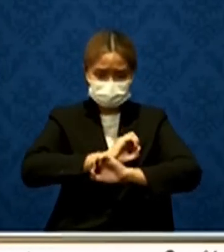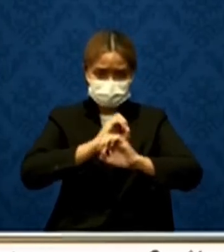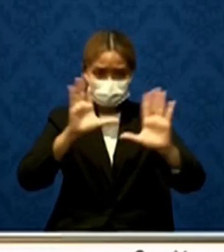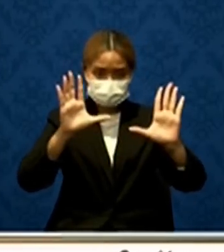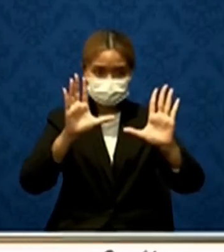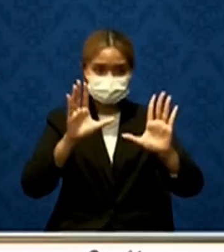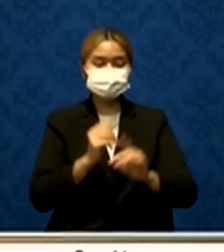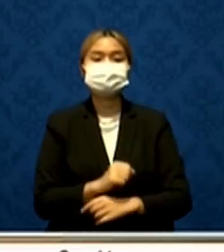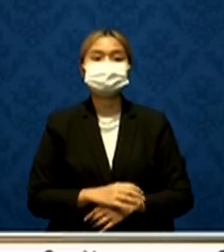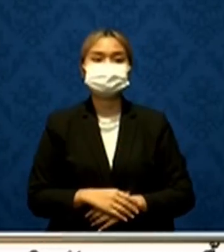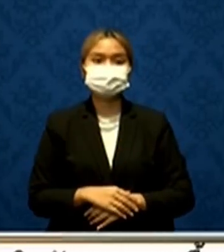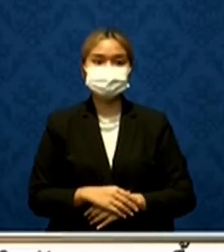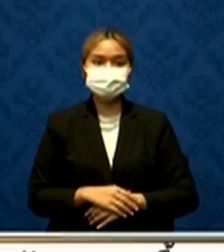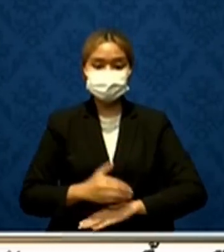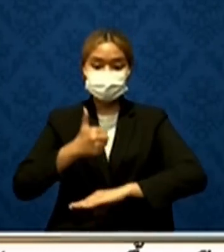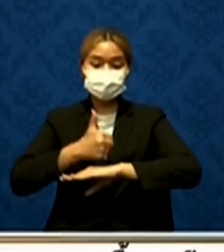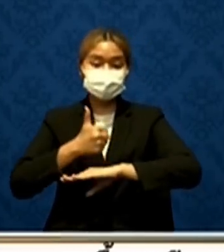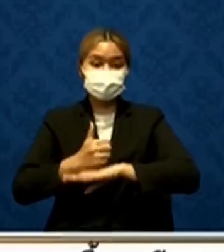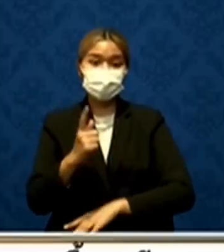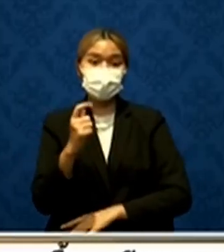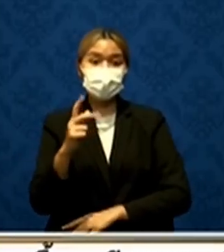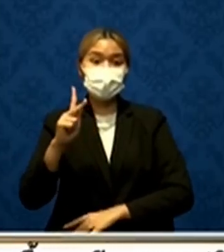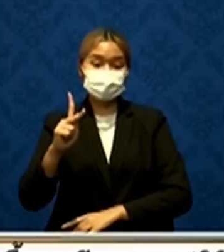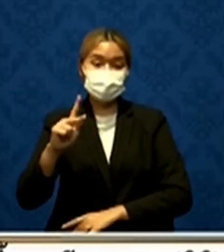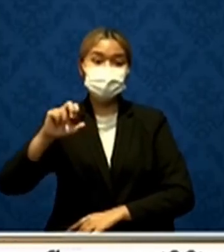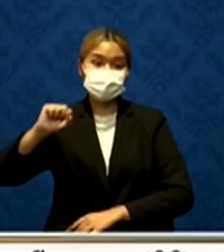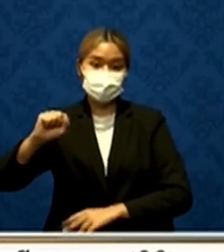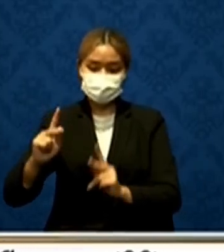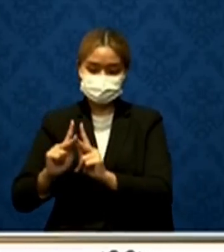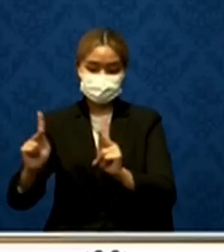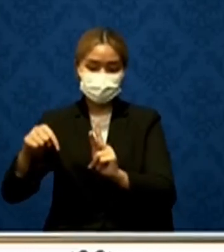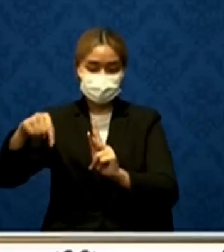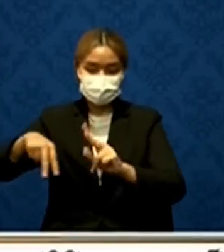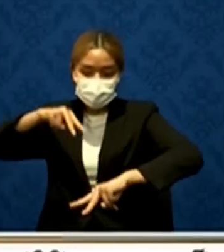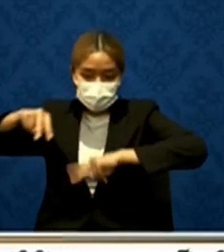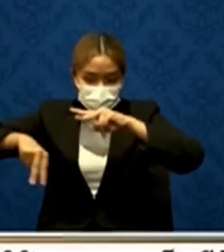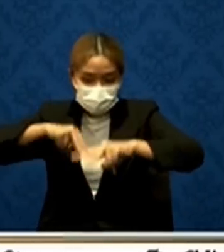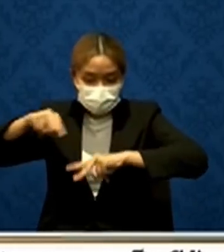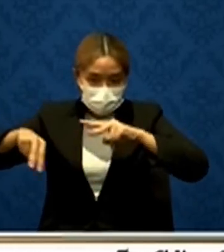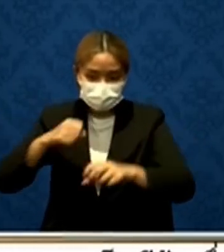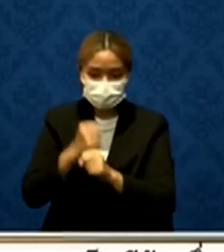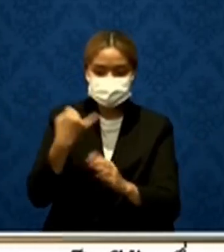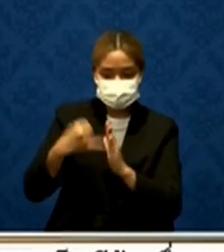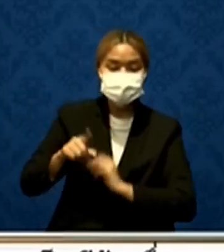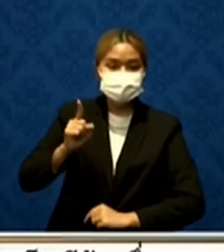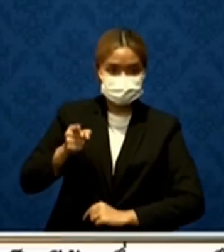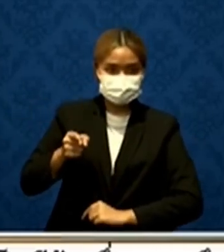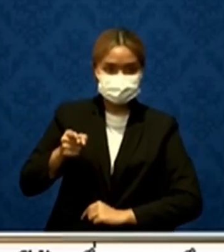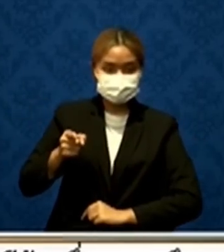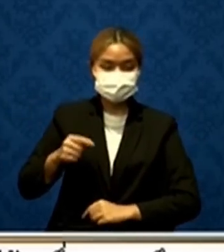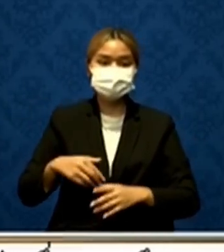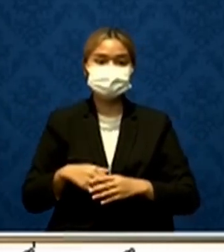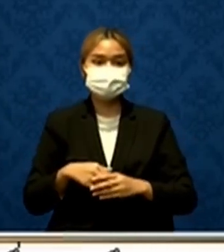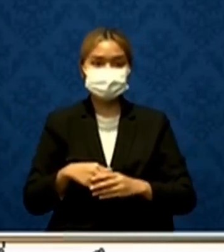นั้นผู้อำนวยการธกสตั้งกรรมการสอบข้อเท็จจริงมาแล้วหลังจากนั้น